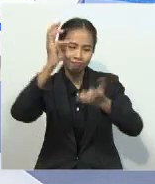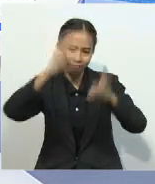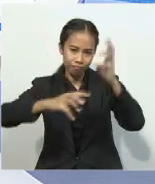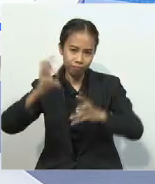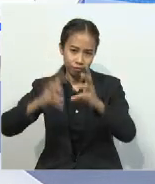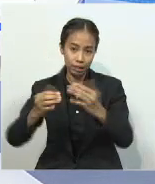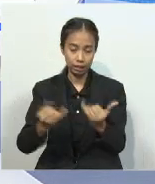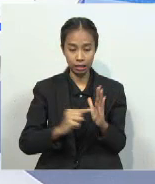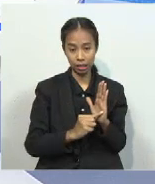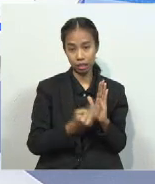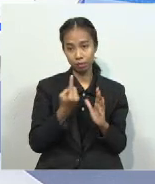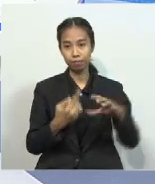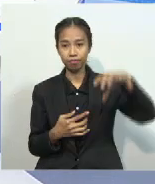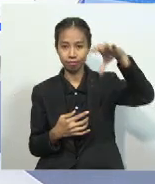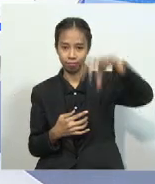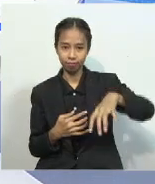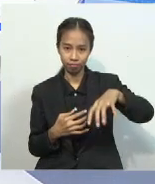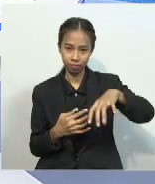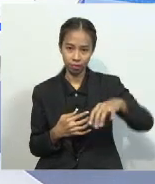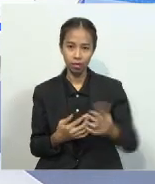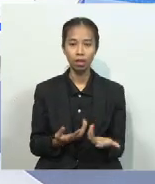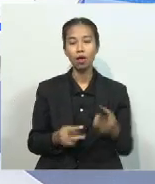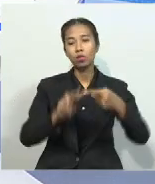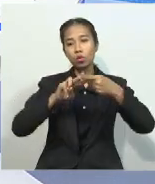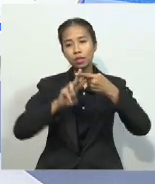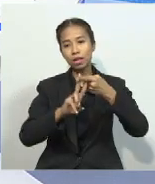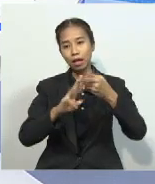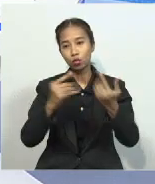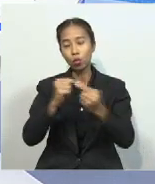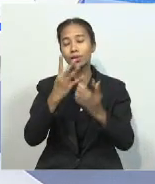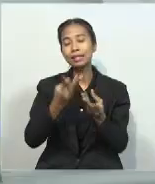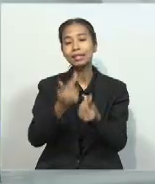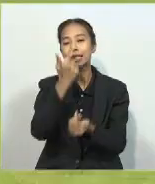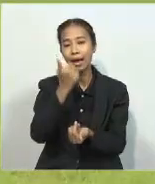เริ่มจากจุดแรกนะครับที่ศาลาว่าการกรุงเทพมหานคร2เขตดินแดงครับ